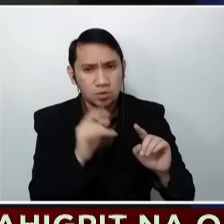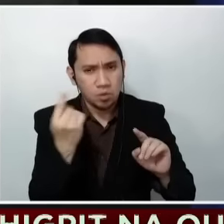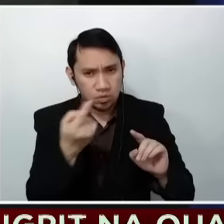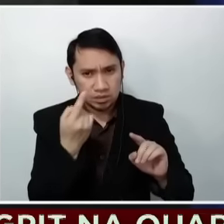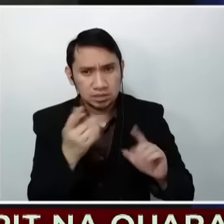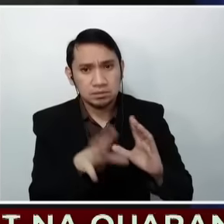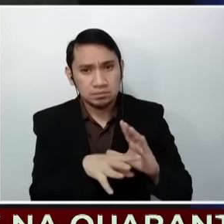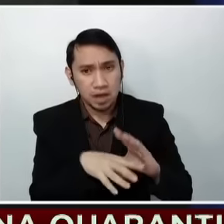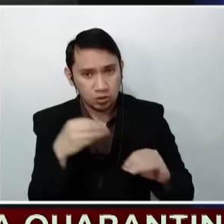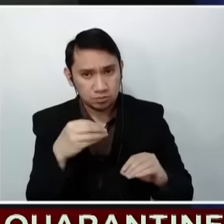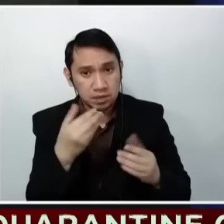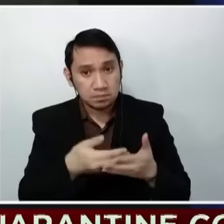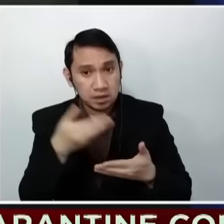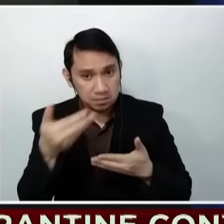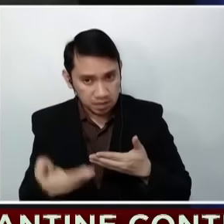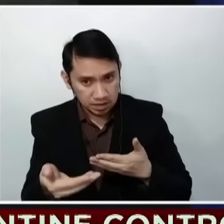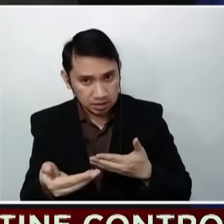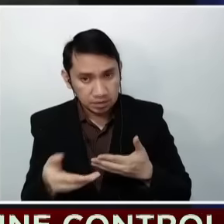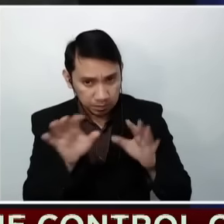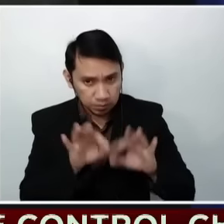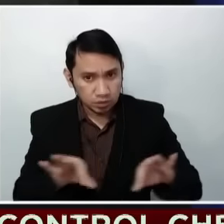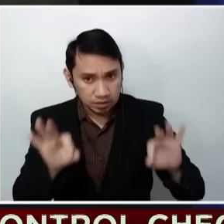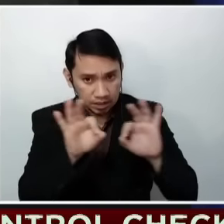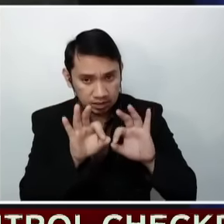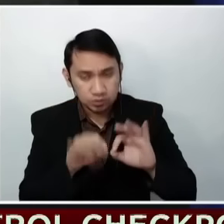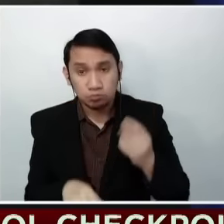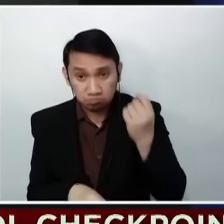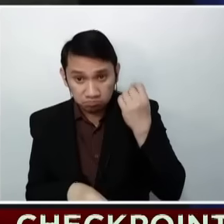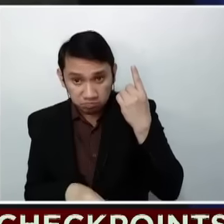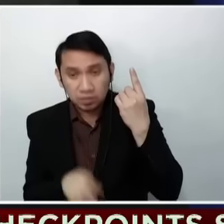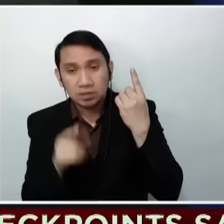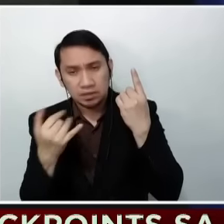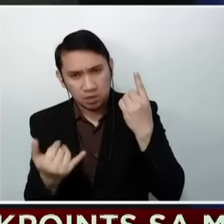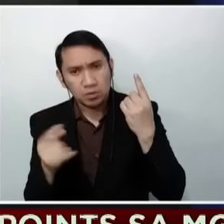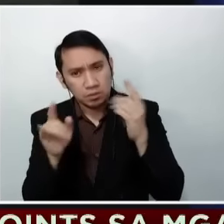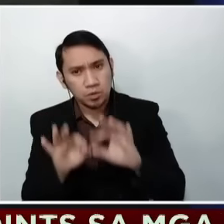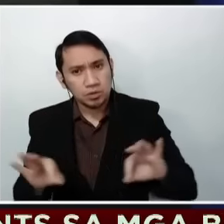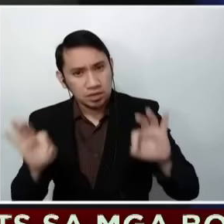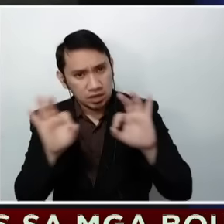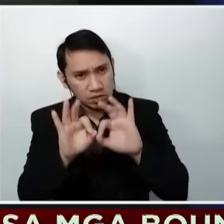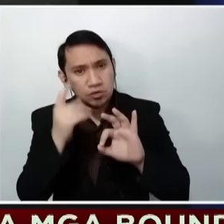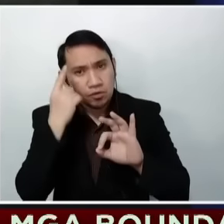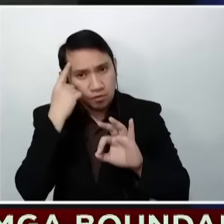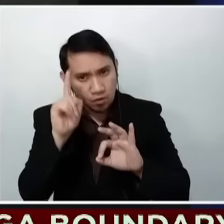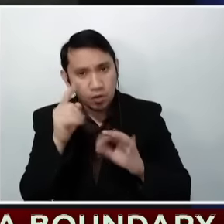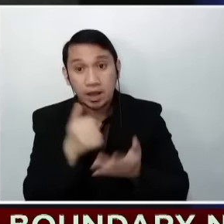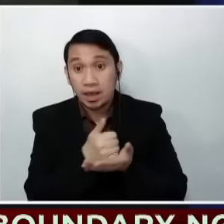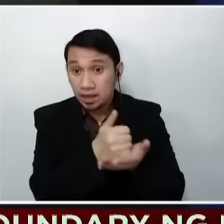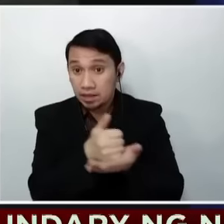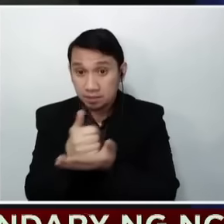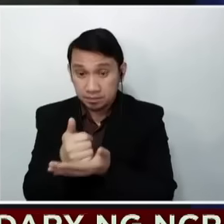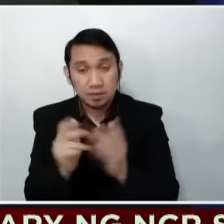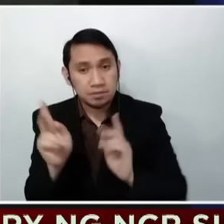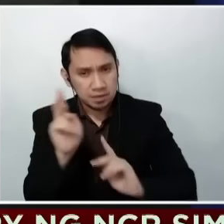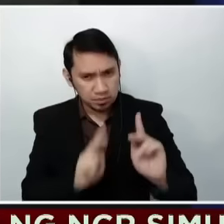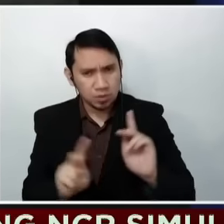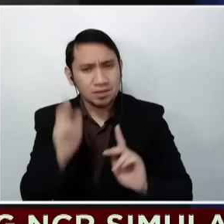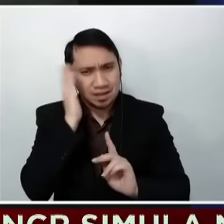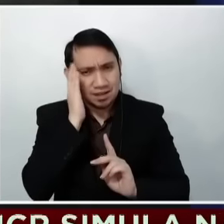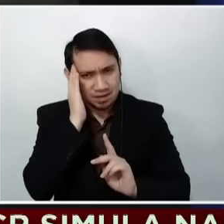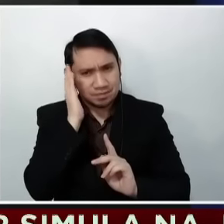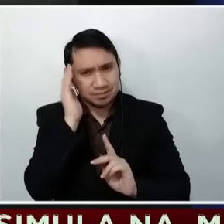ng pangangailangan. Naintindihan natin na importante ang humanitarian relief para dun sa mga wala talagang pambili ng